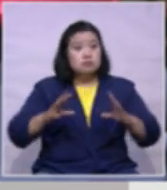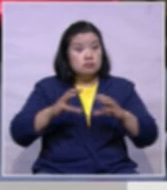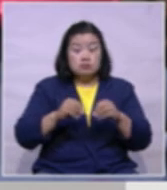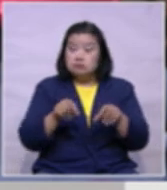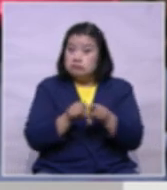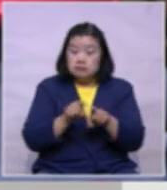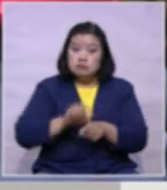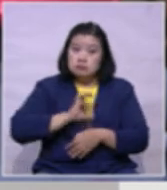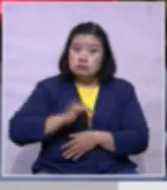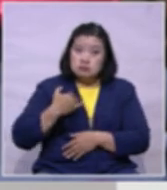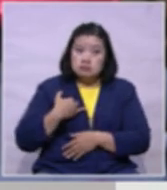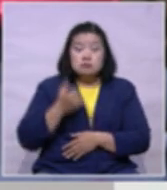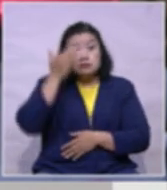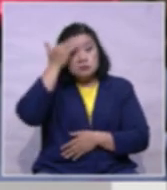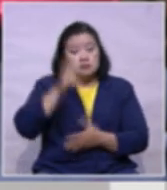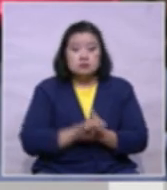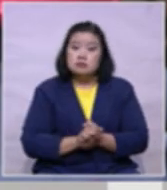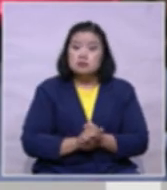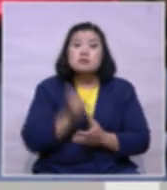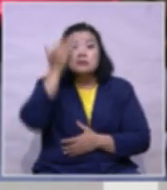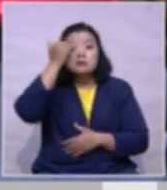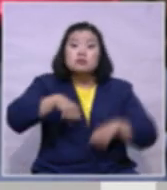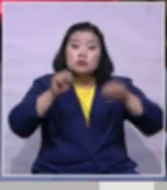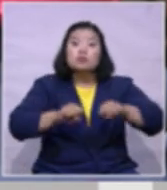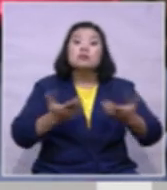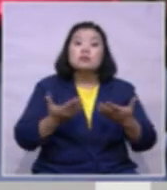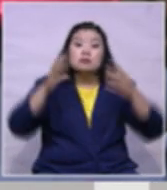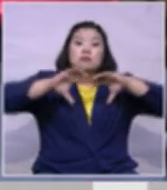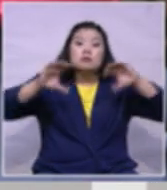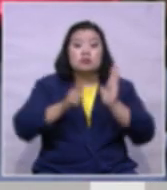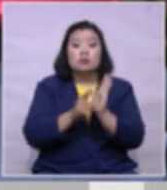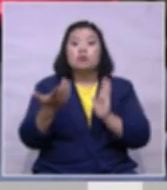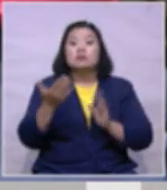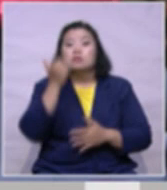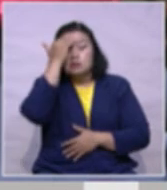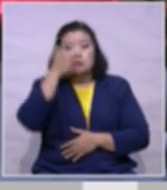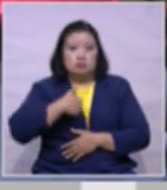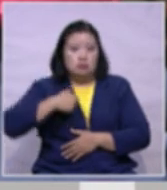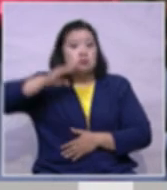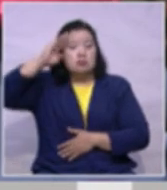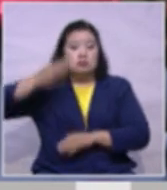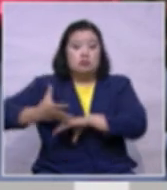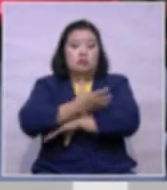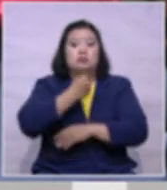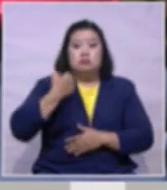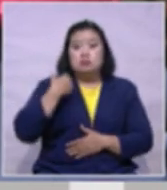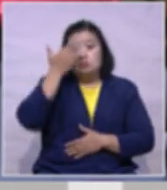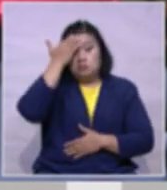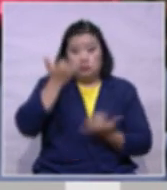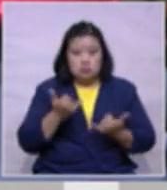กว่าเมื่อตกลงกันไม่ได้รัฐบาลไม่ลาออกผมขอยึดอำนาจประเทศไทยตั้ง